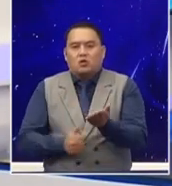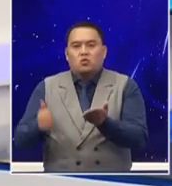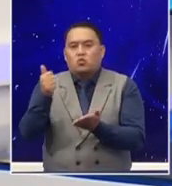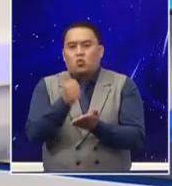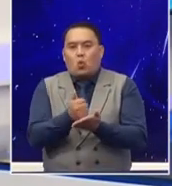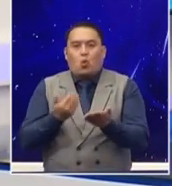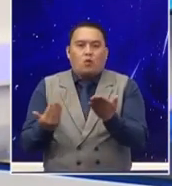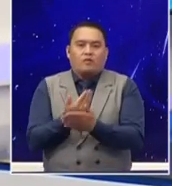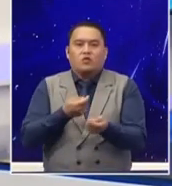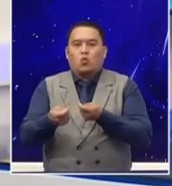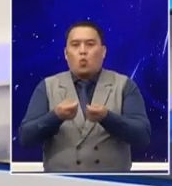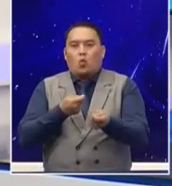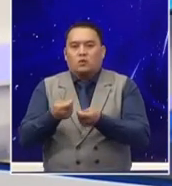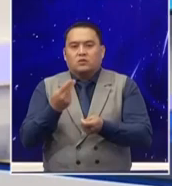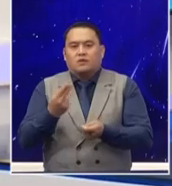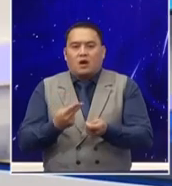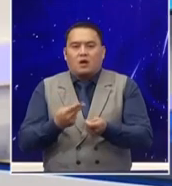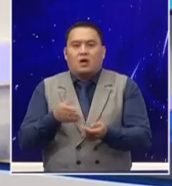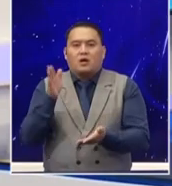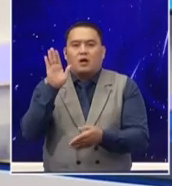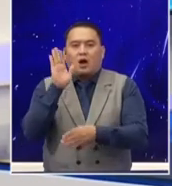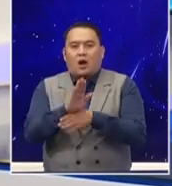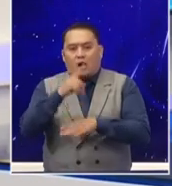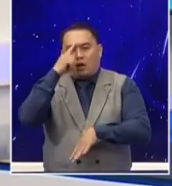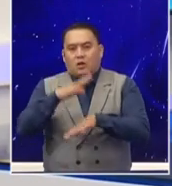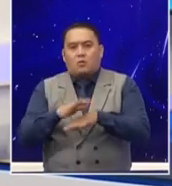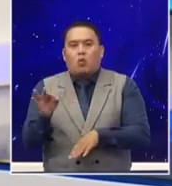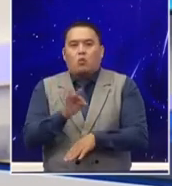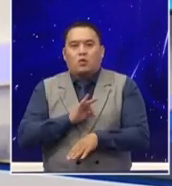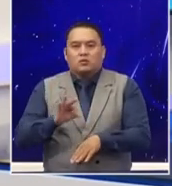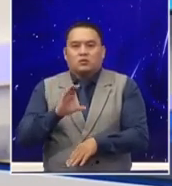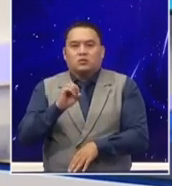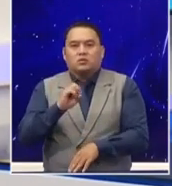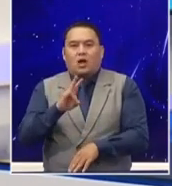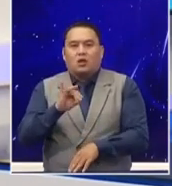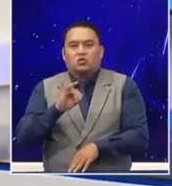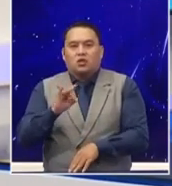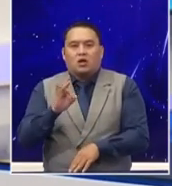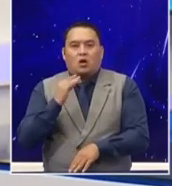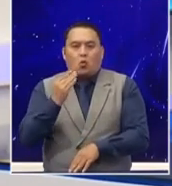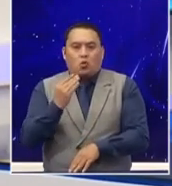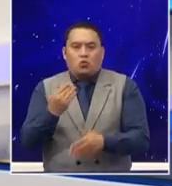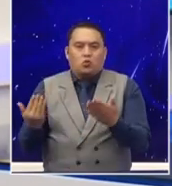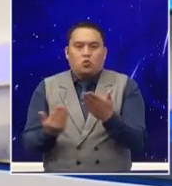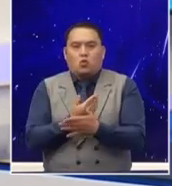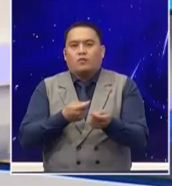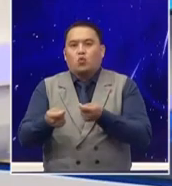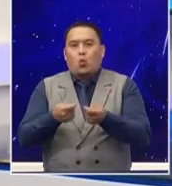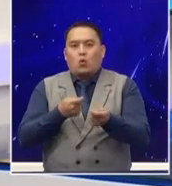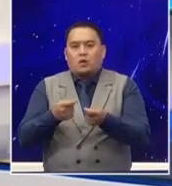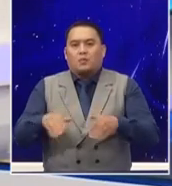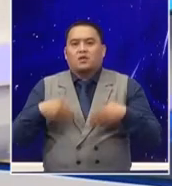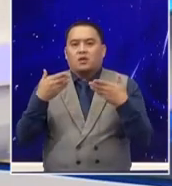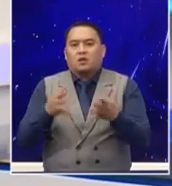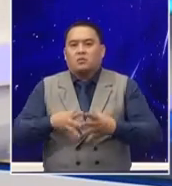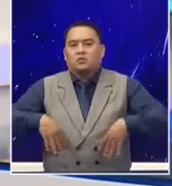назначен новый руководитель управления цифровизацией. Распоряжением акима Алматинской области им назначен Санжар Абдикаримулла. Нового